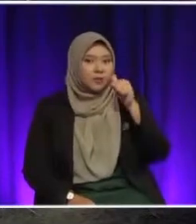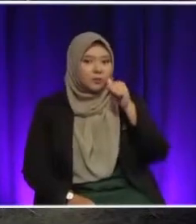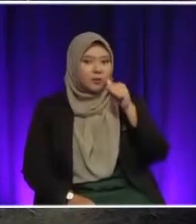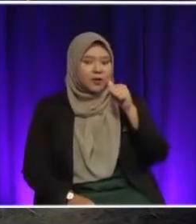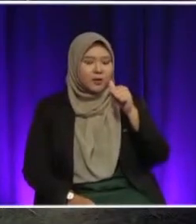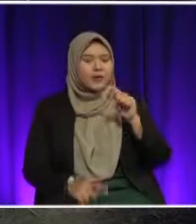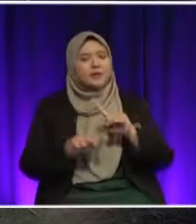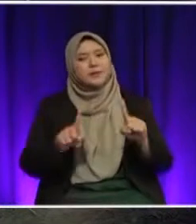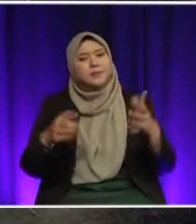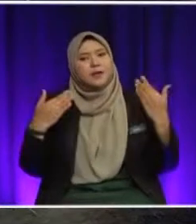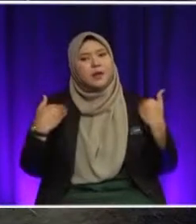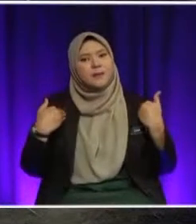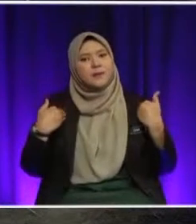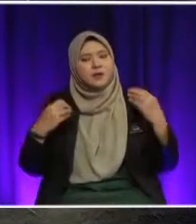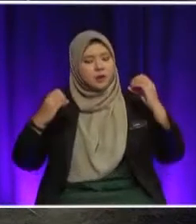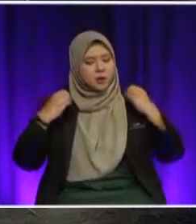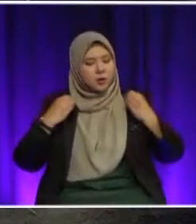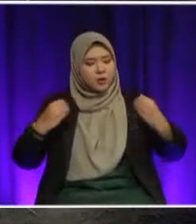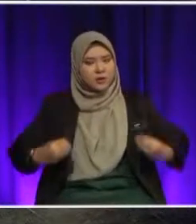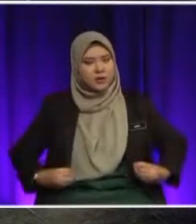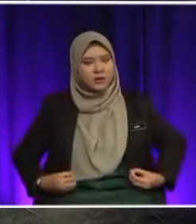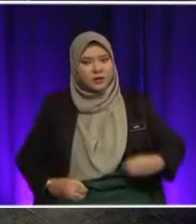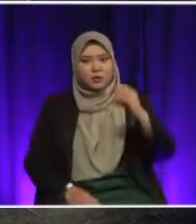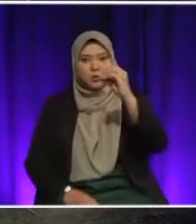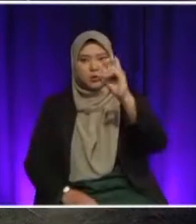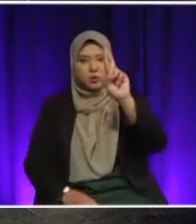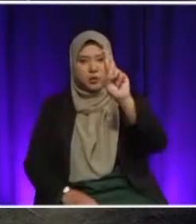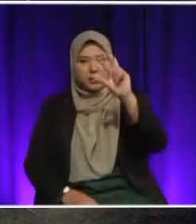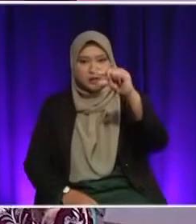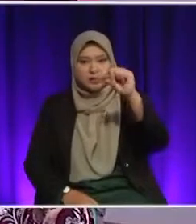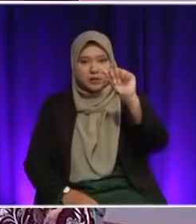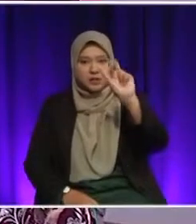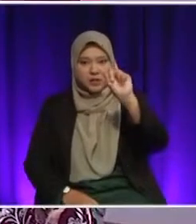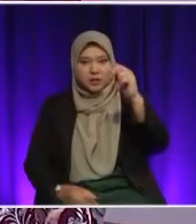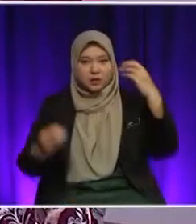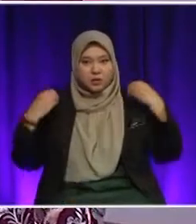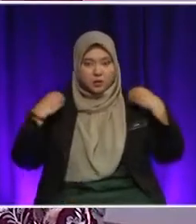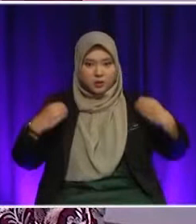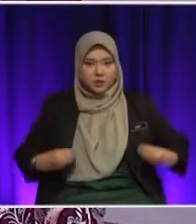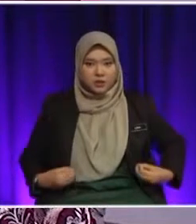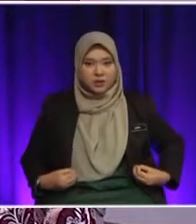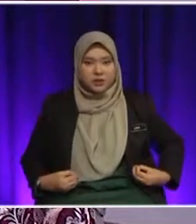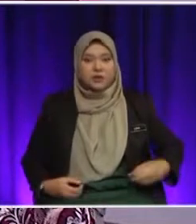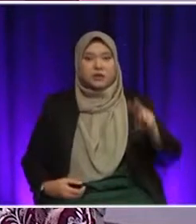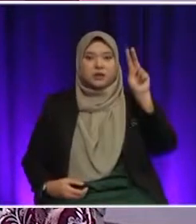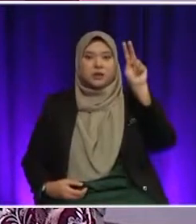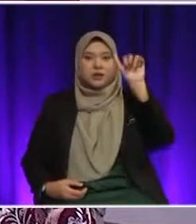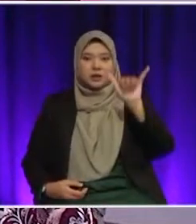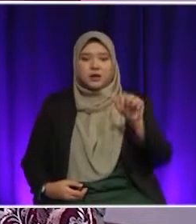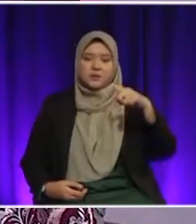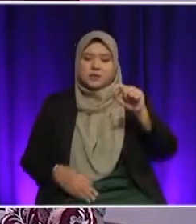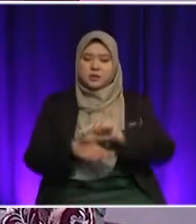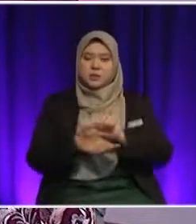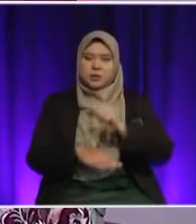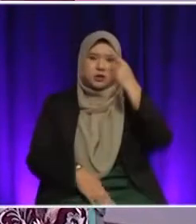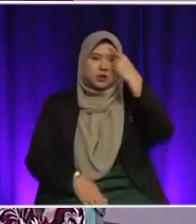itu oke pertama sekali kita ada sistem pembiakan lelaki dan yang kedua Tidak ada sistem pembiakan perempuan